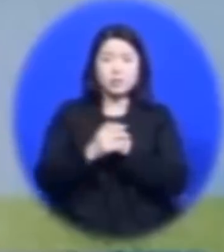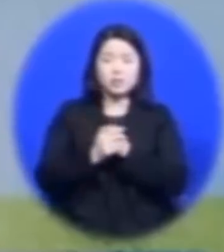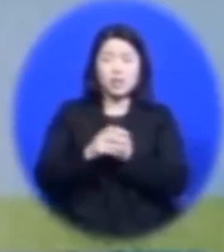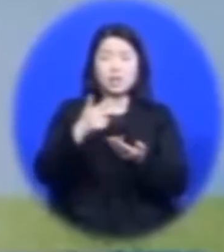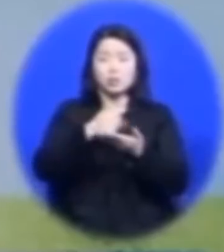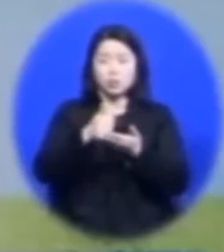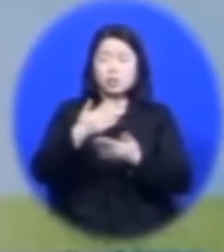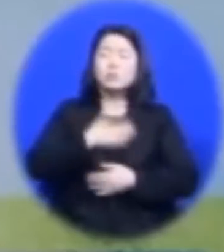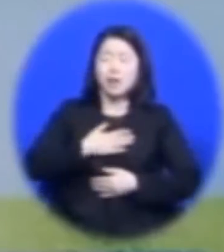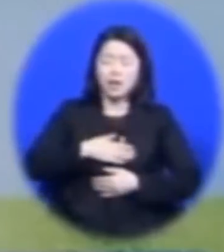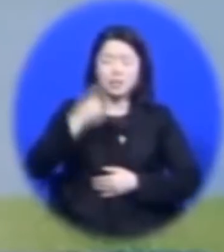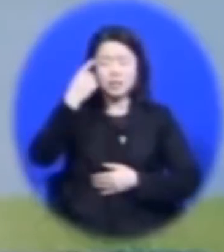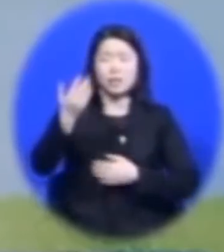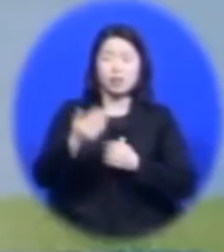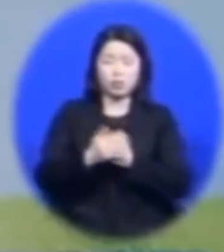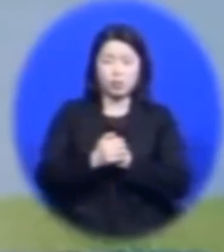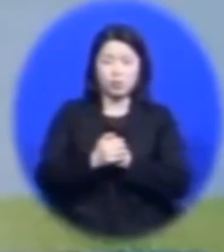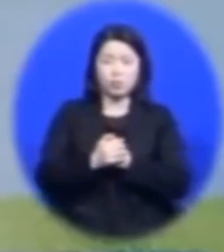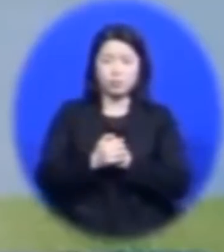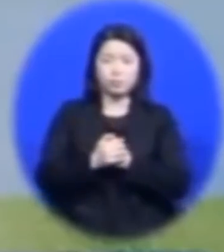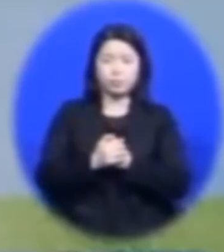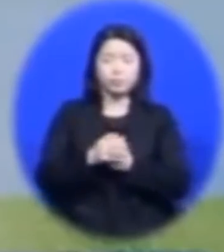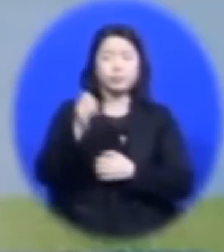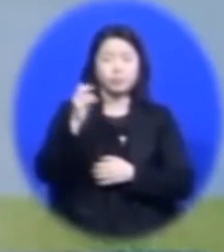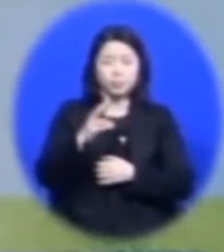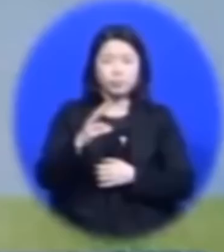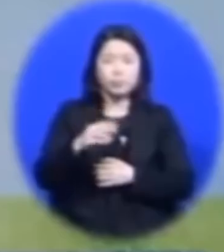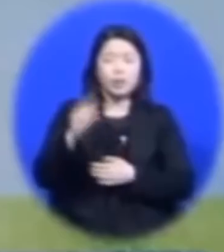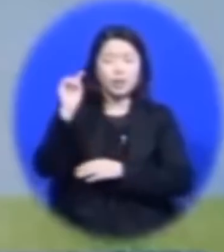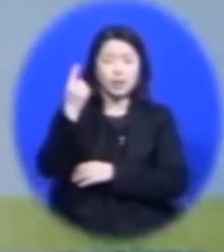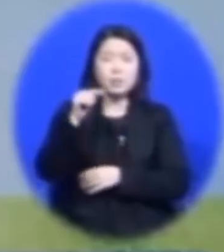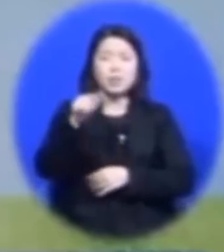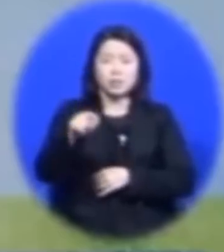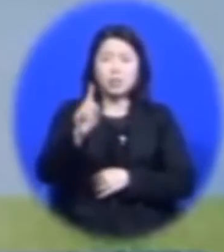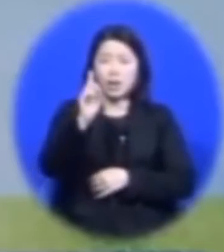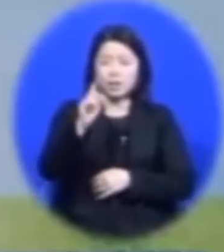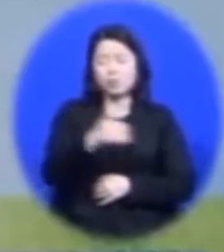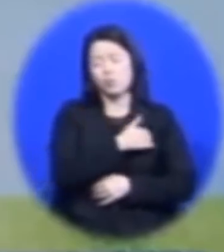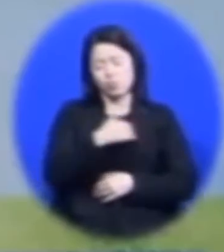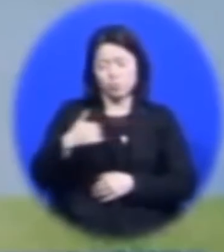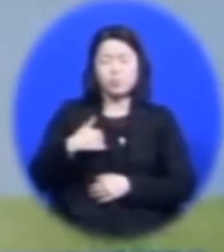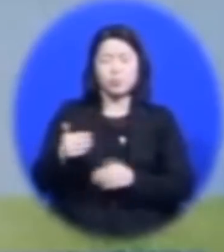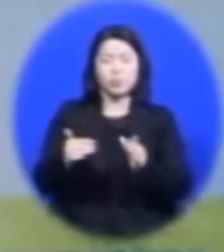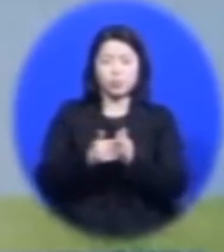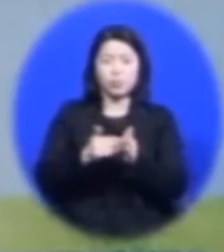주님은 아시잖아요 그러고는 다윗 외계인은 그게 충분했어요